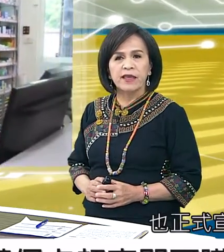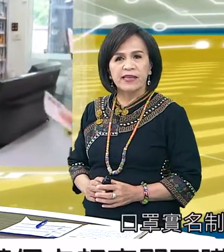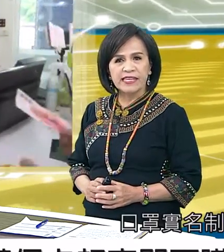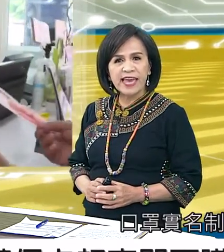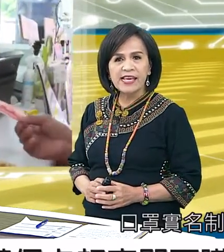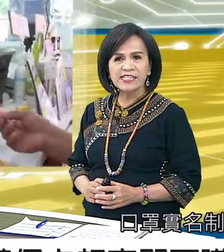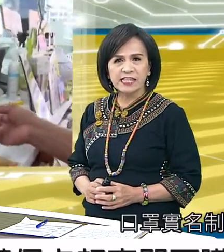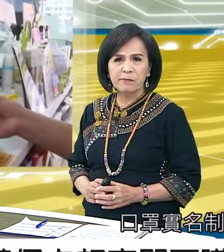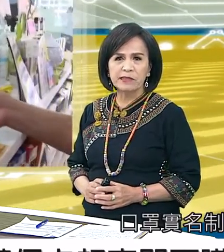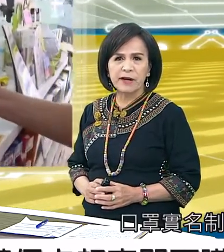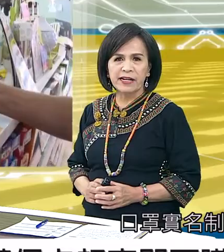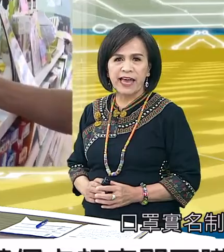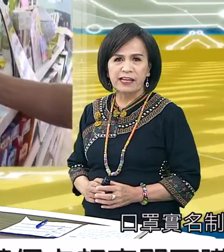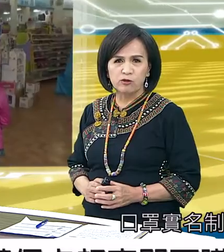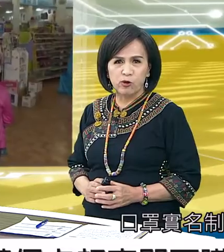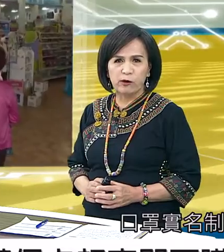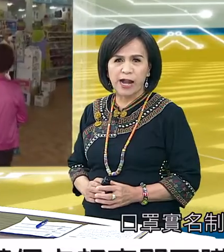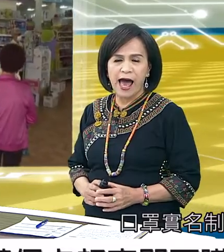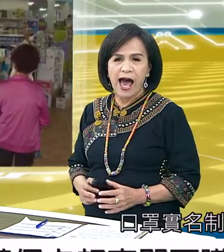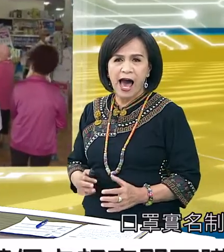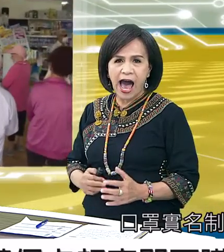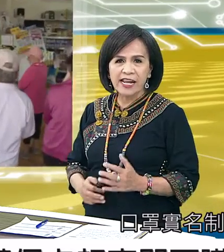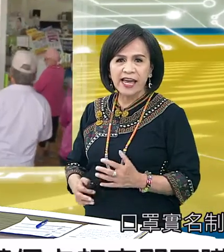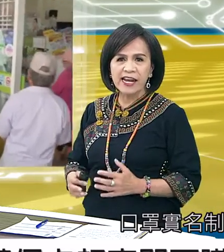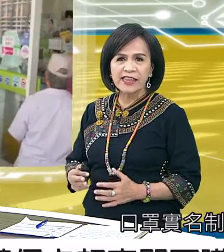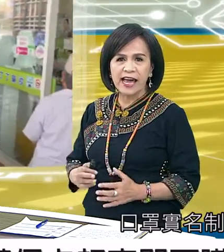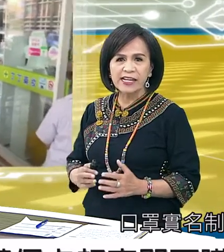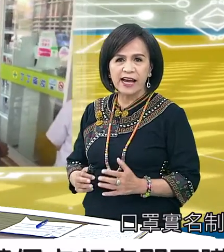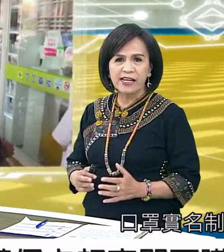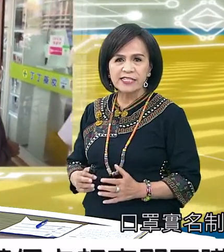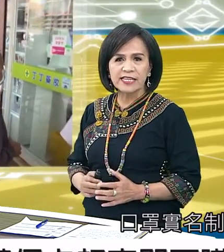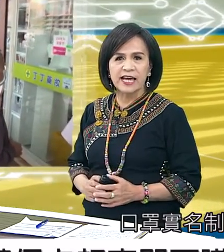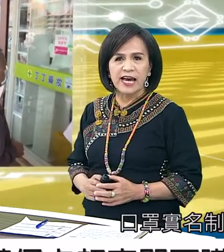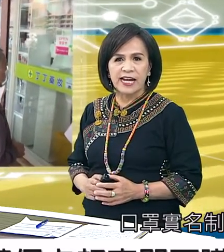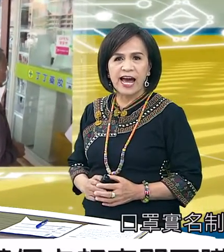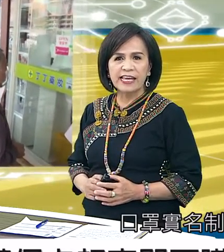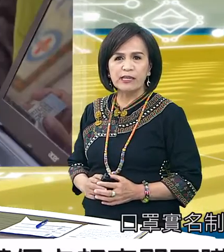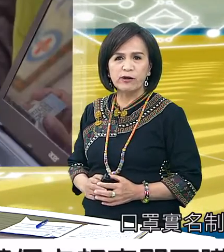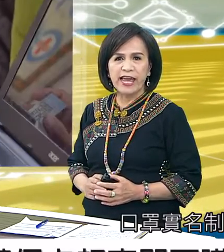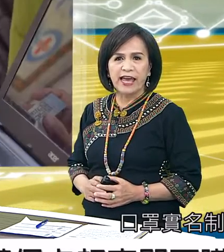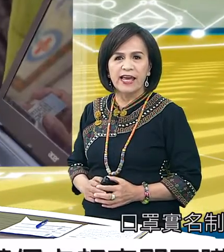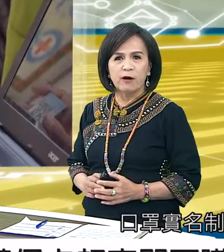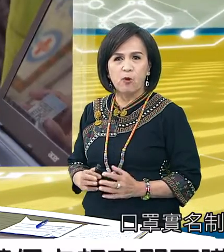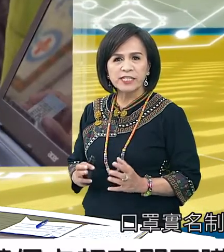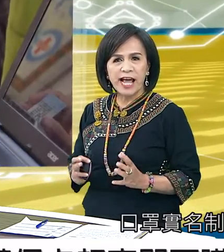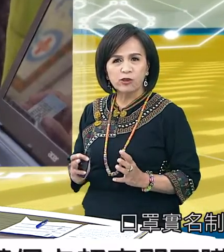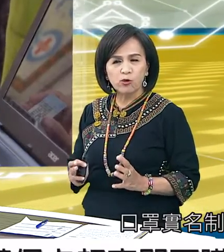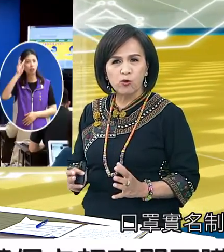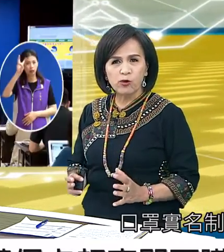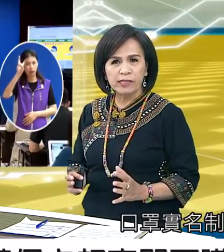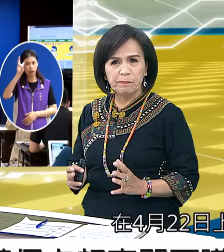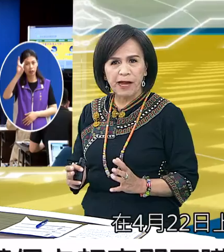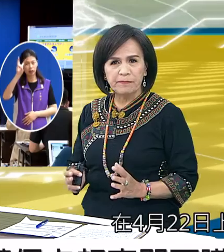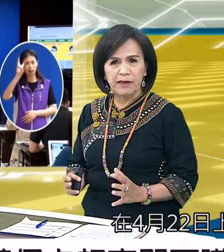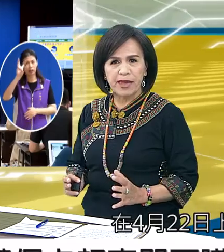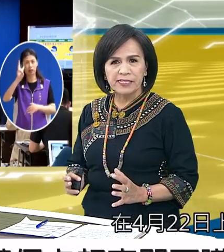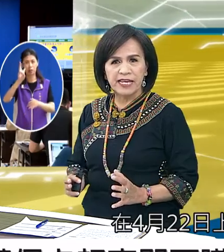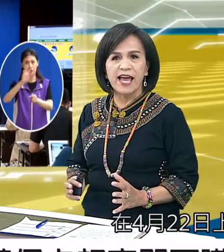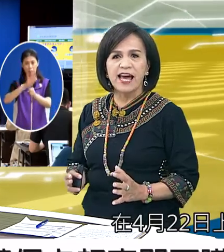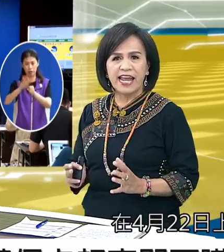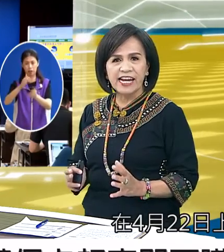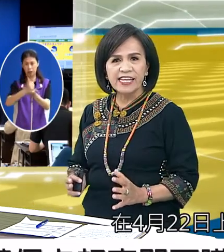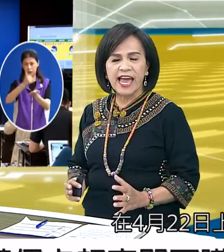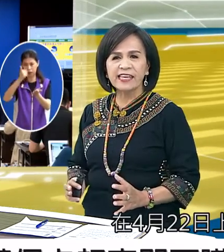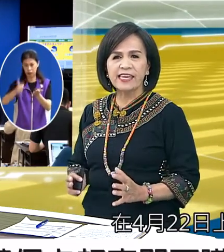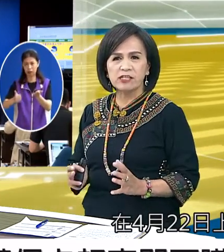kay kikai sa tama temangan kay ngudoy kura Ara kain takain nagan si langay kikuine. Muas ka turung kinta panginiyan miyan